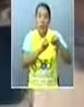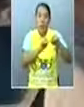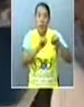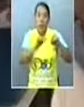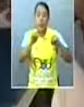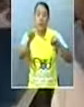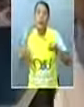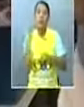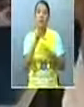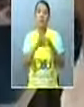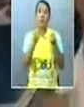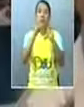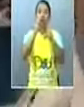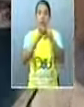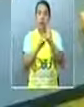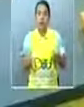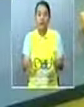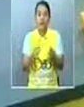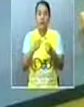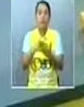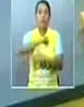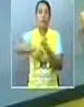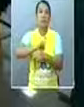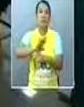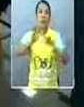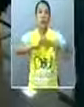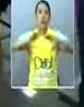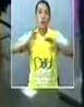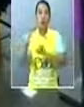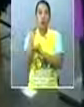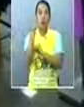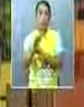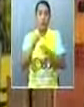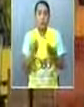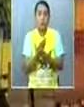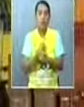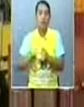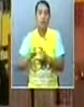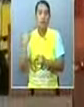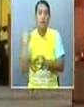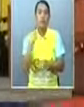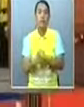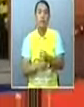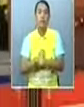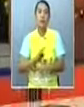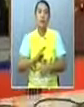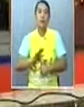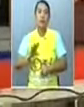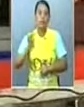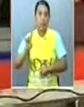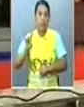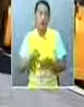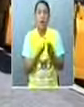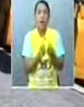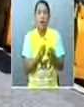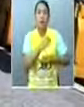ายกระตุ้นเศรษฐกิจของรัฐบาลและเทรนด์ความต้องการของคนทั่วโลกที่เปลี่ยนไปในปี2558แม้ตัวเลขการ